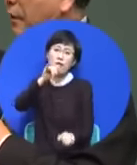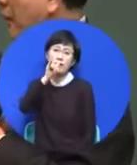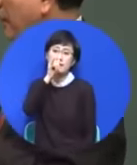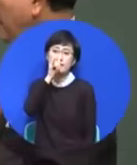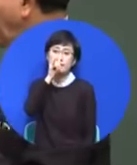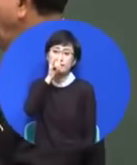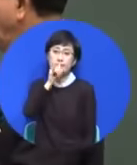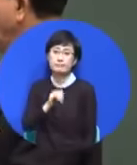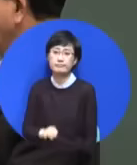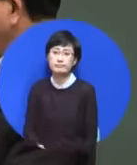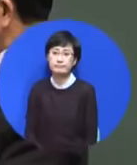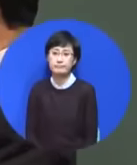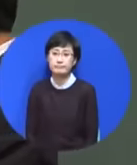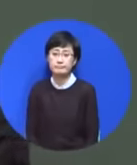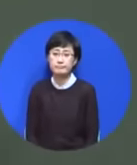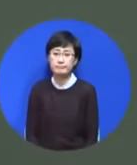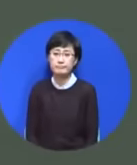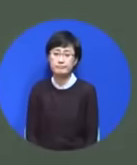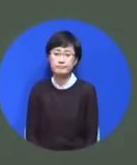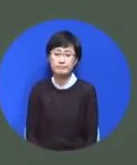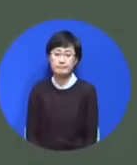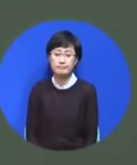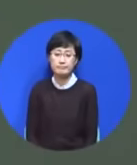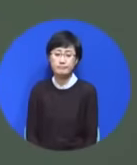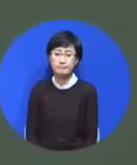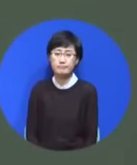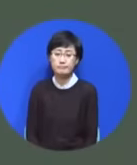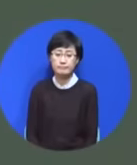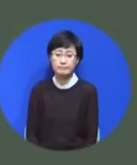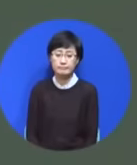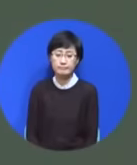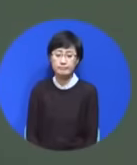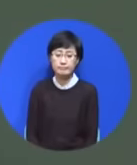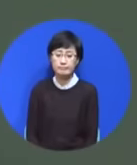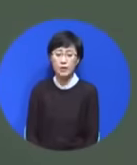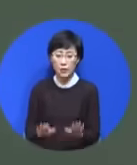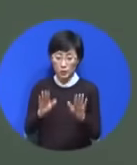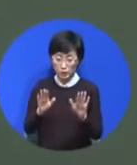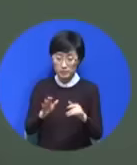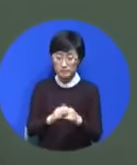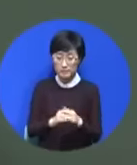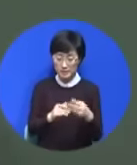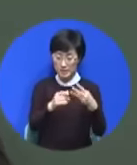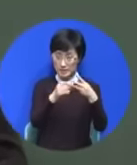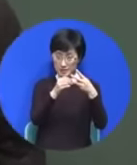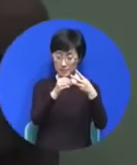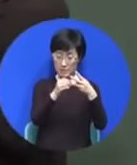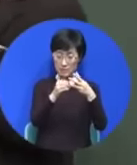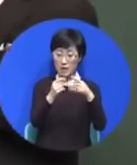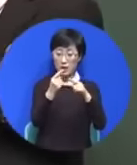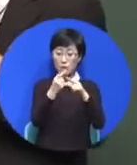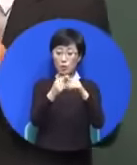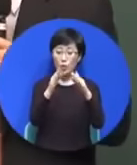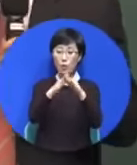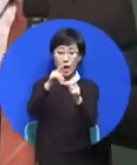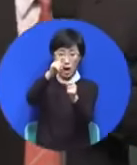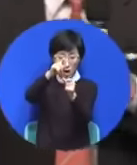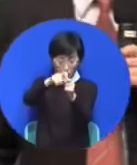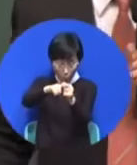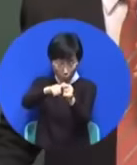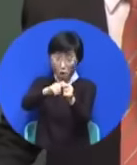계십니다 자 여러분 여기에서 하나님께서 지속하기를